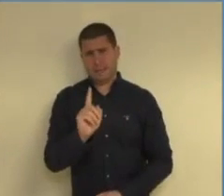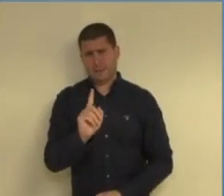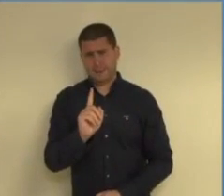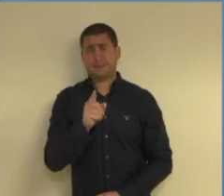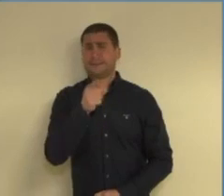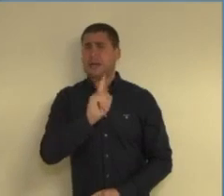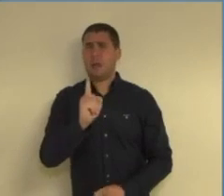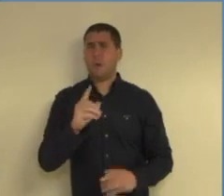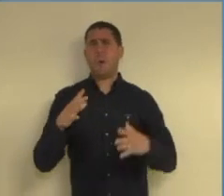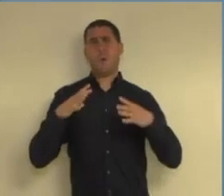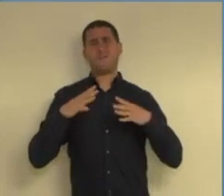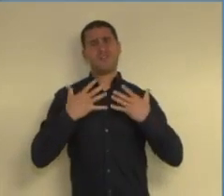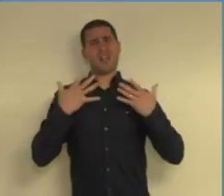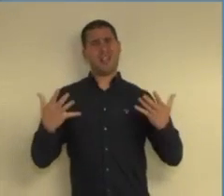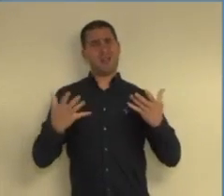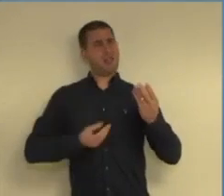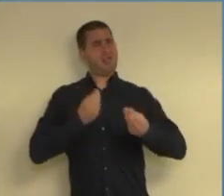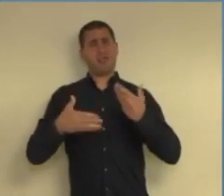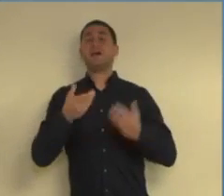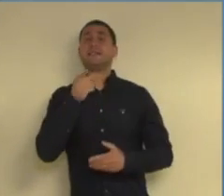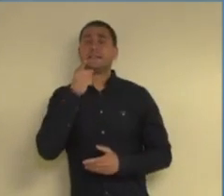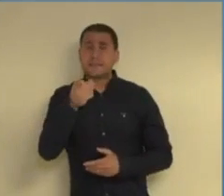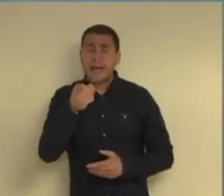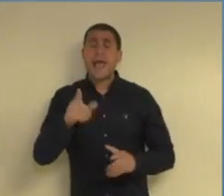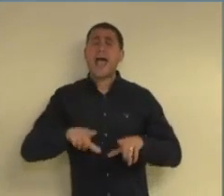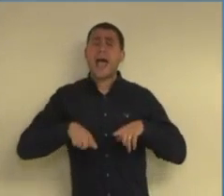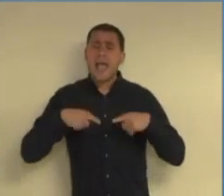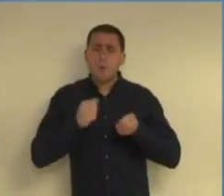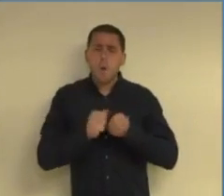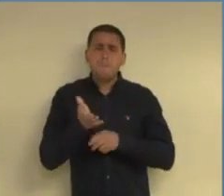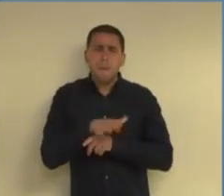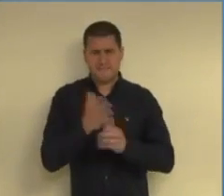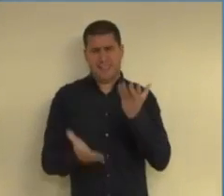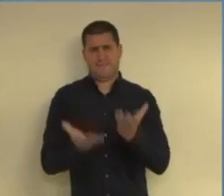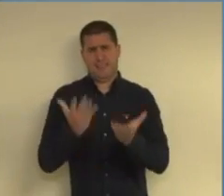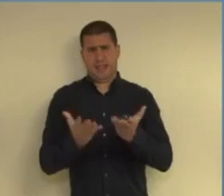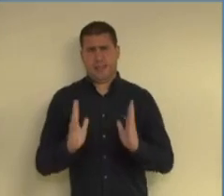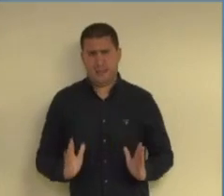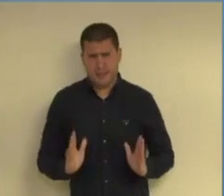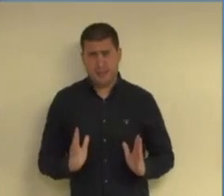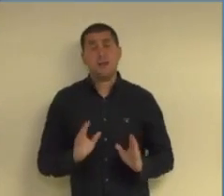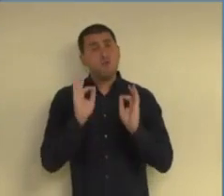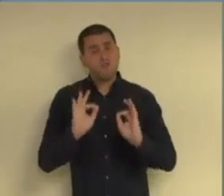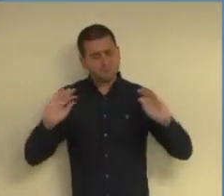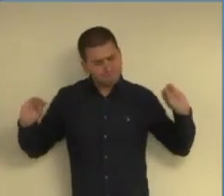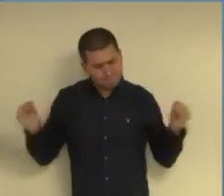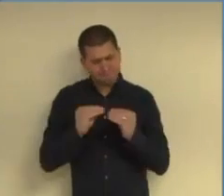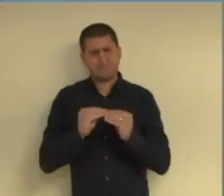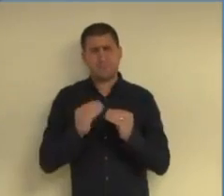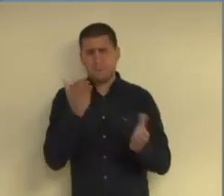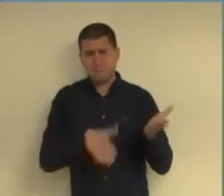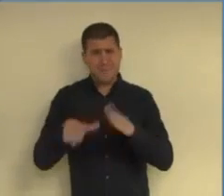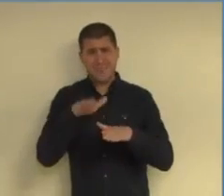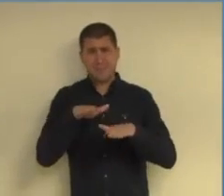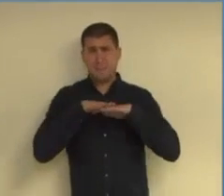זה לא חופש גדול, זה עניין של חיים או מוות. כדי לצמצם את מספר